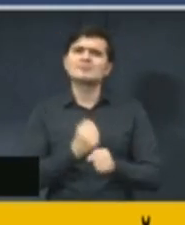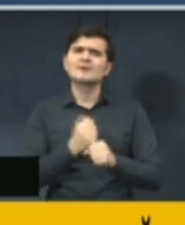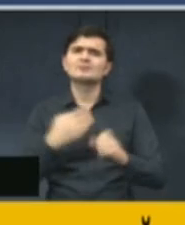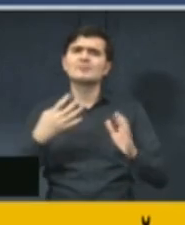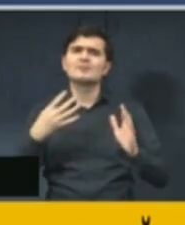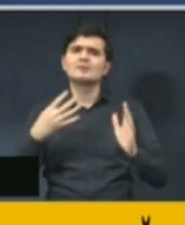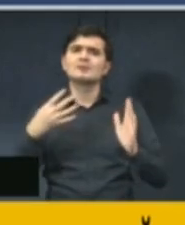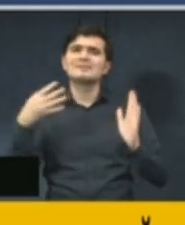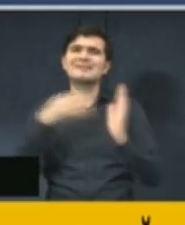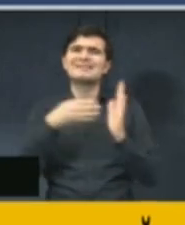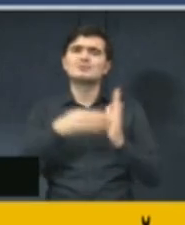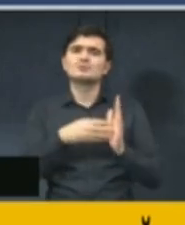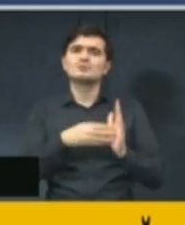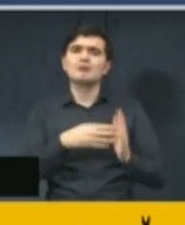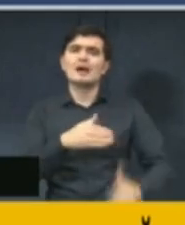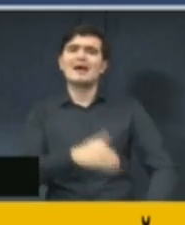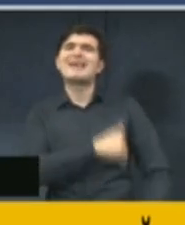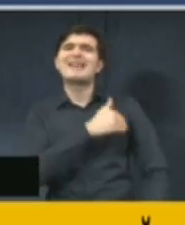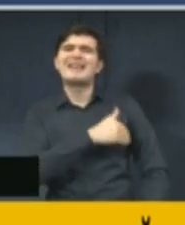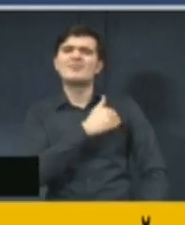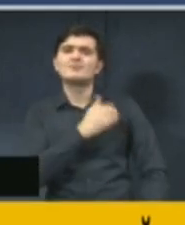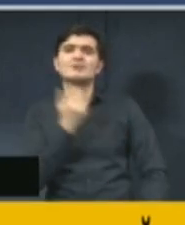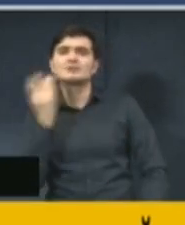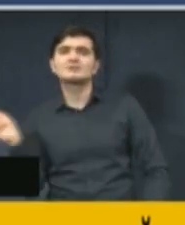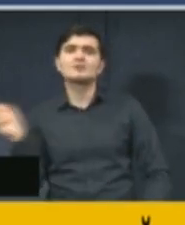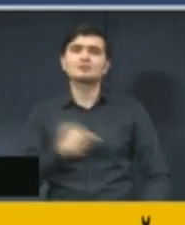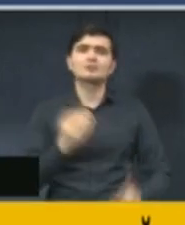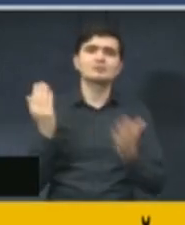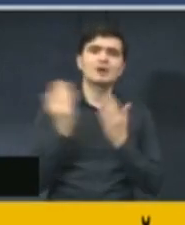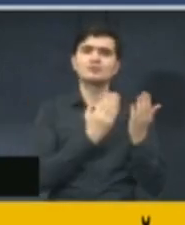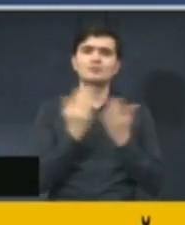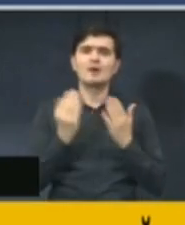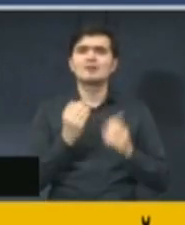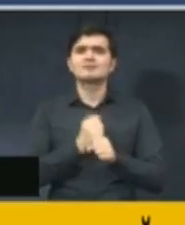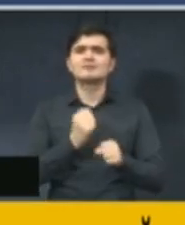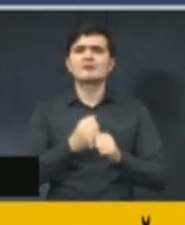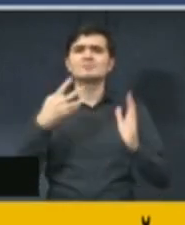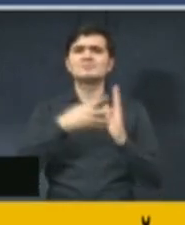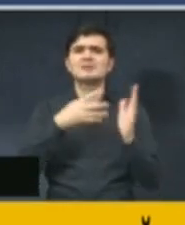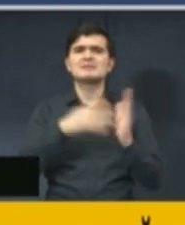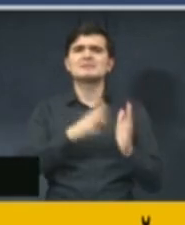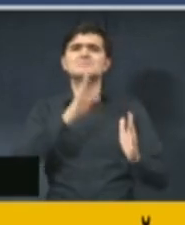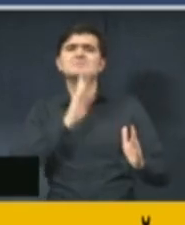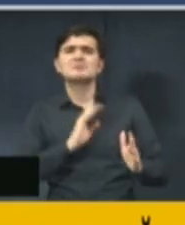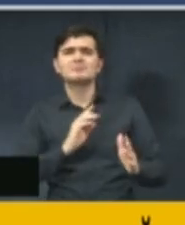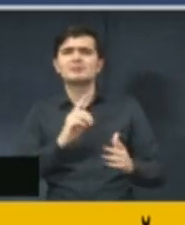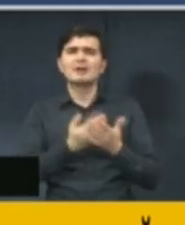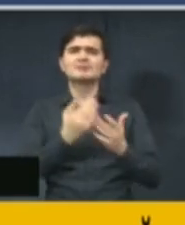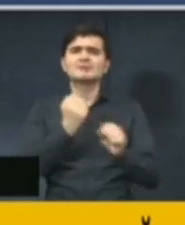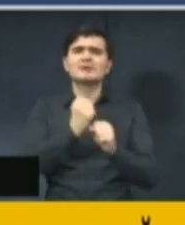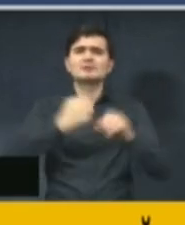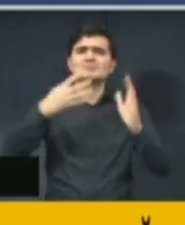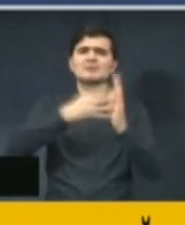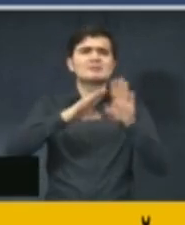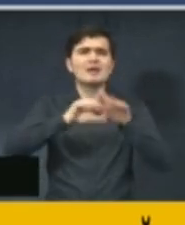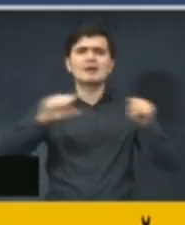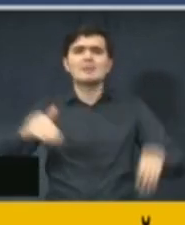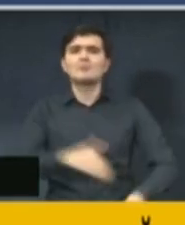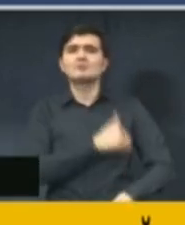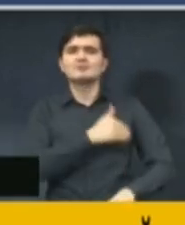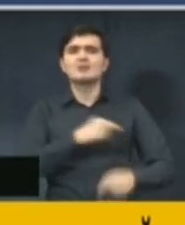pe elevi când se întorc la școală, să facem aceste teste non-invazive, să testăm cât mai mulți dintre ei după această perioadă